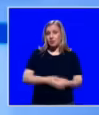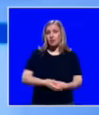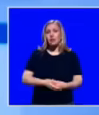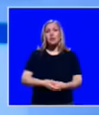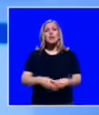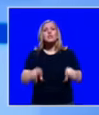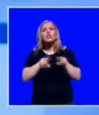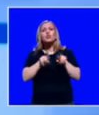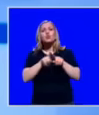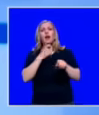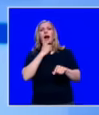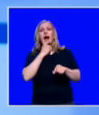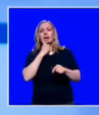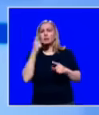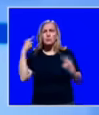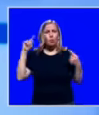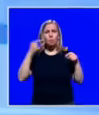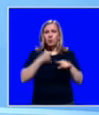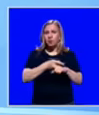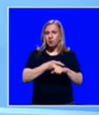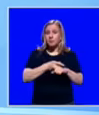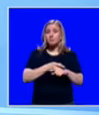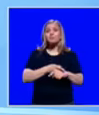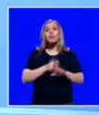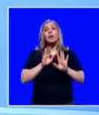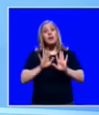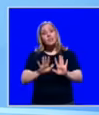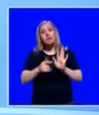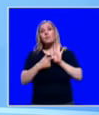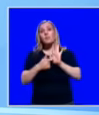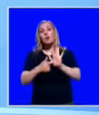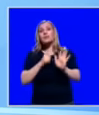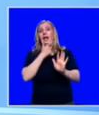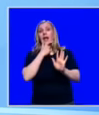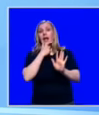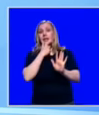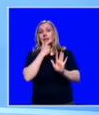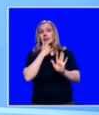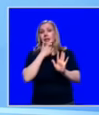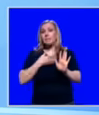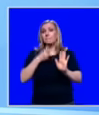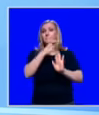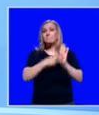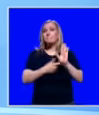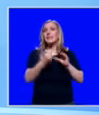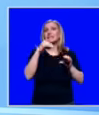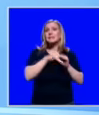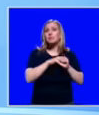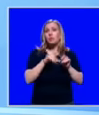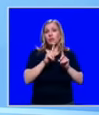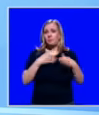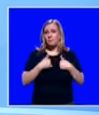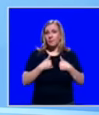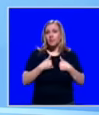обърка, господин Божков? Моля? И Великобритания ли се обърка? Великобритания, властите... мога да ви покажа писмо, за съжаление, не е в мене. То пише,